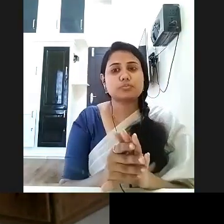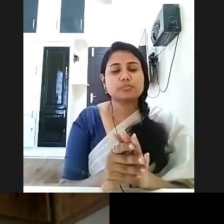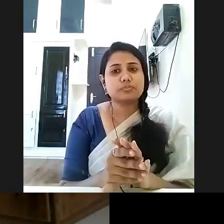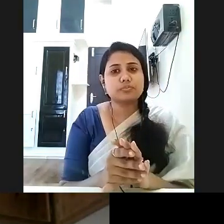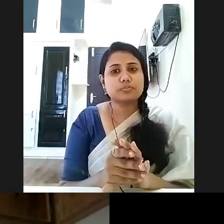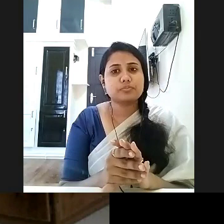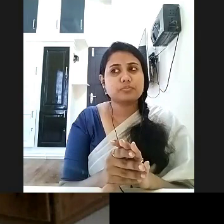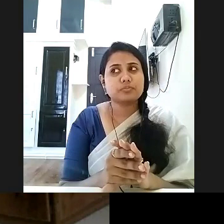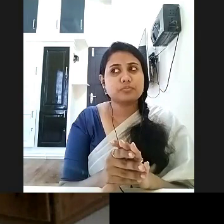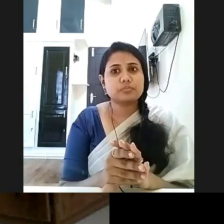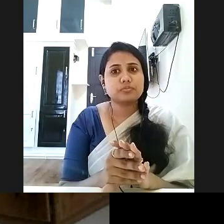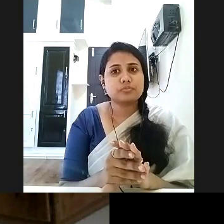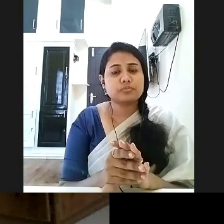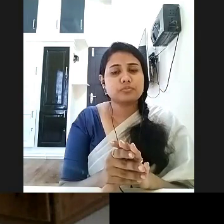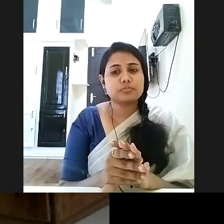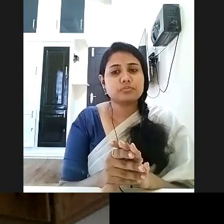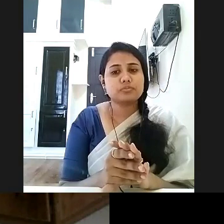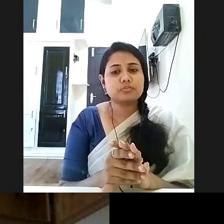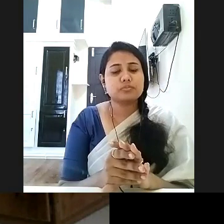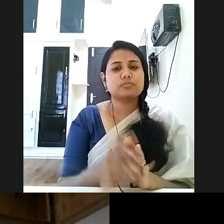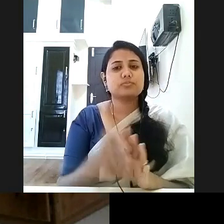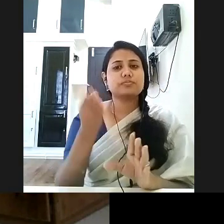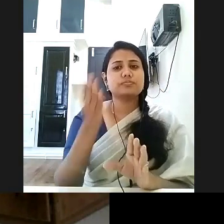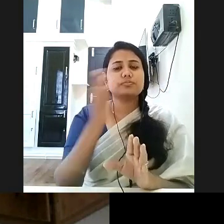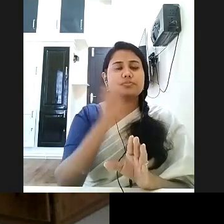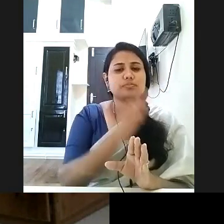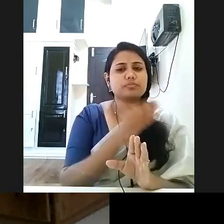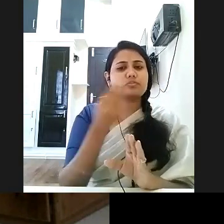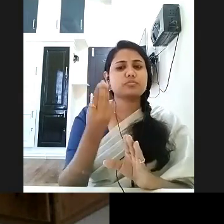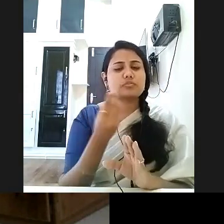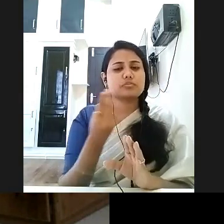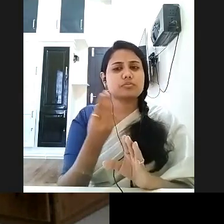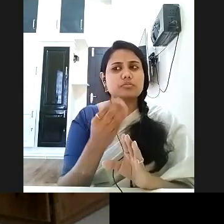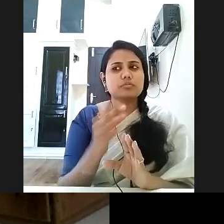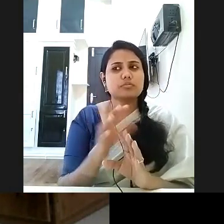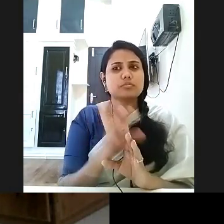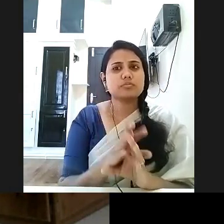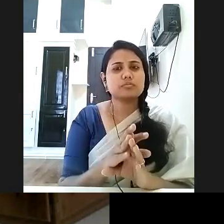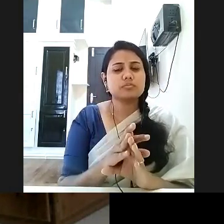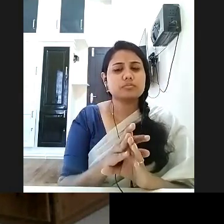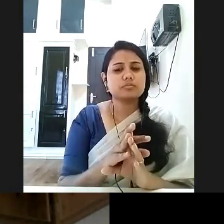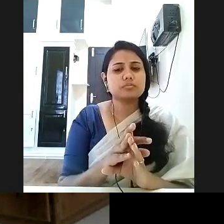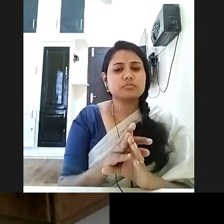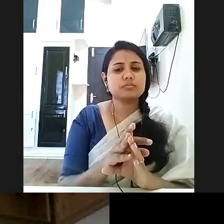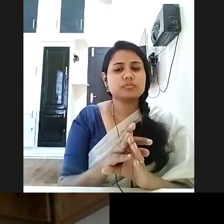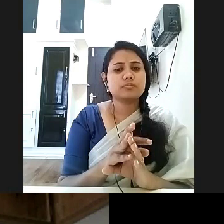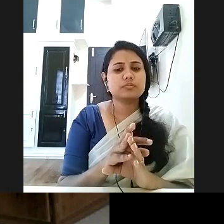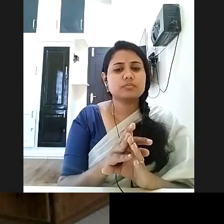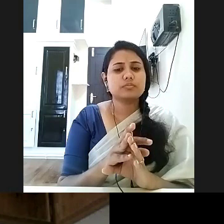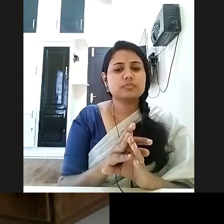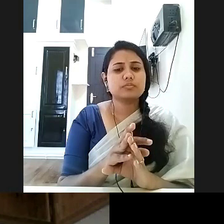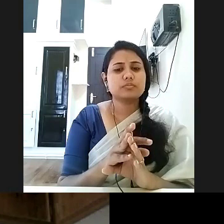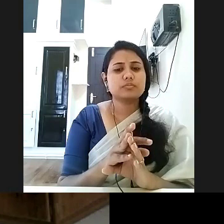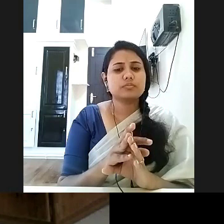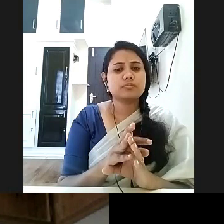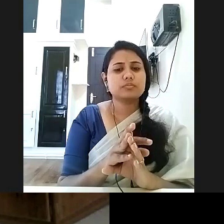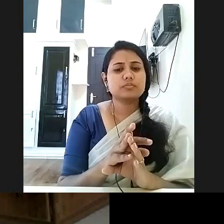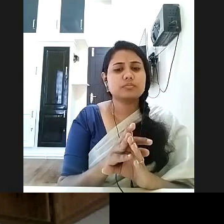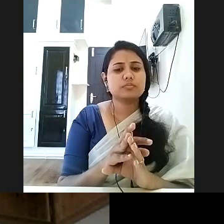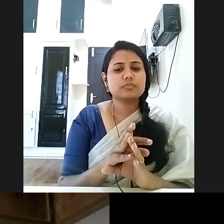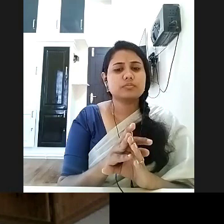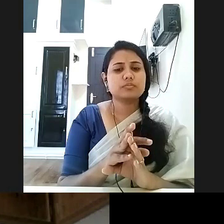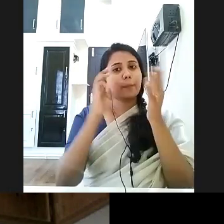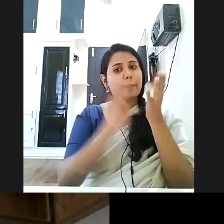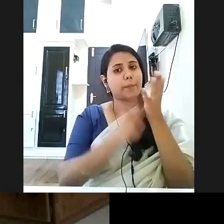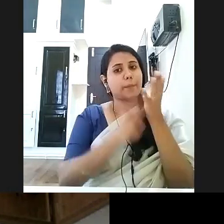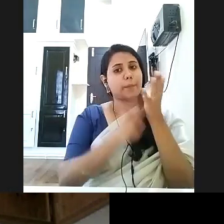ഇത് ചെയ്തതാണ്. അന്ന് അതായത് അത് മാറാൻ സാധ്യതയുണ്ട്. അതായത് ഞാൻ ബെക്കർ മസ്കുലർ ഡിസ്ട്രോഫി